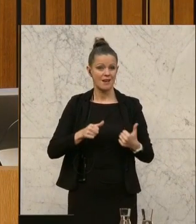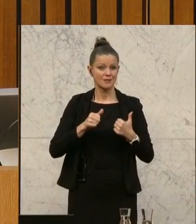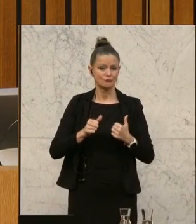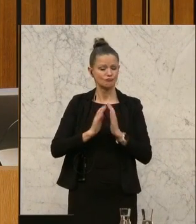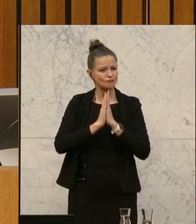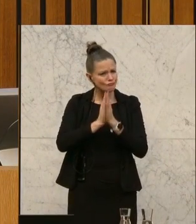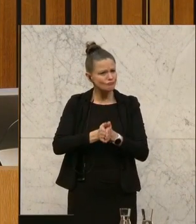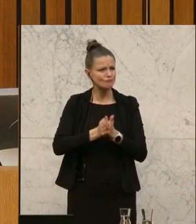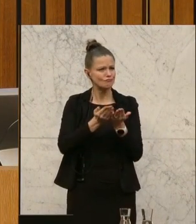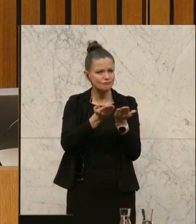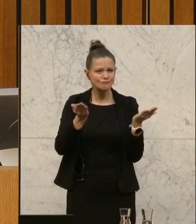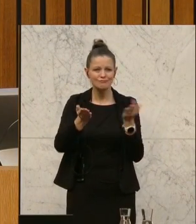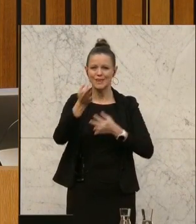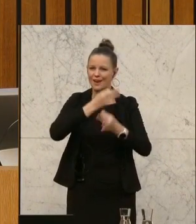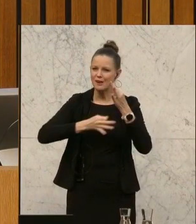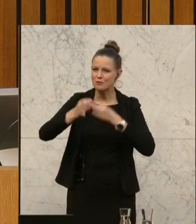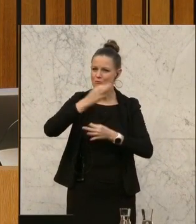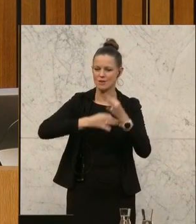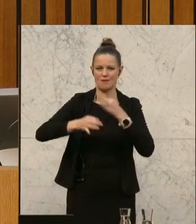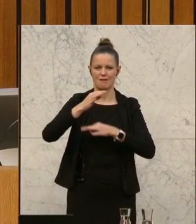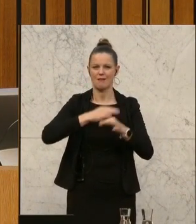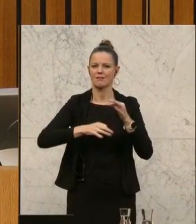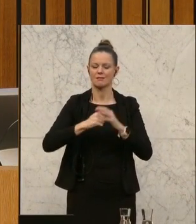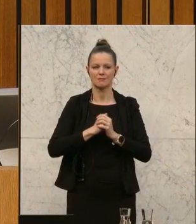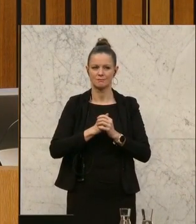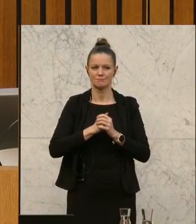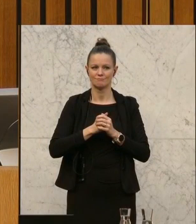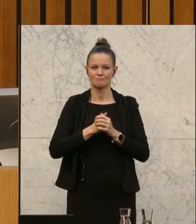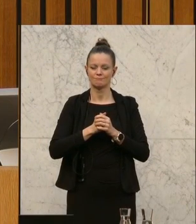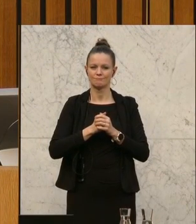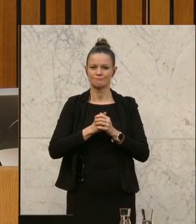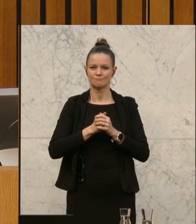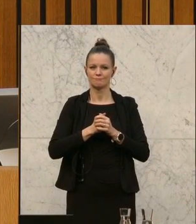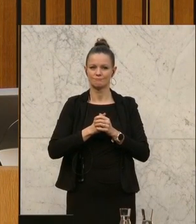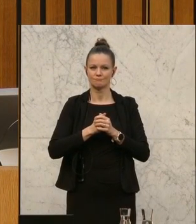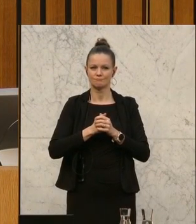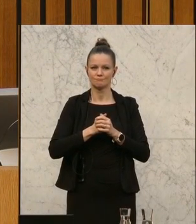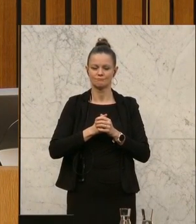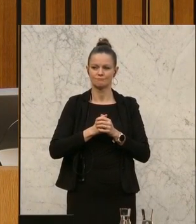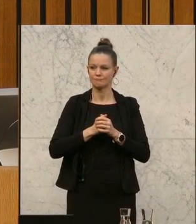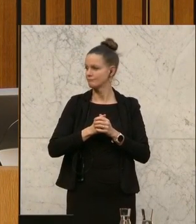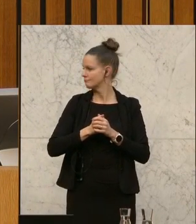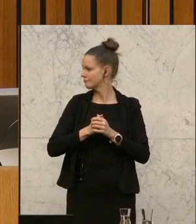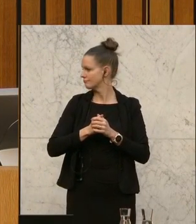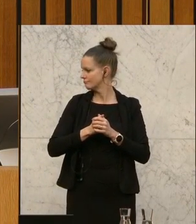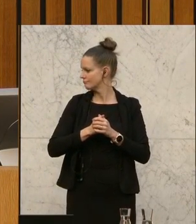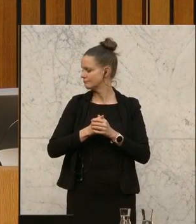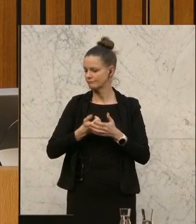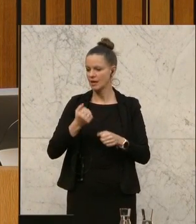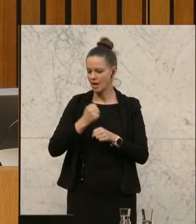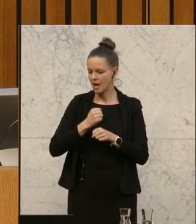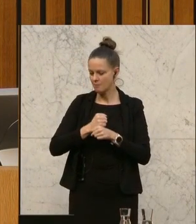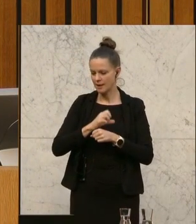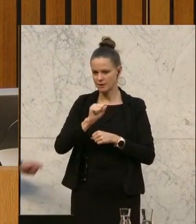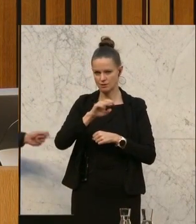sich zu informieren, davon Gebrauch zu machen. Sie ist unter der Arbeit vom Abgeordneten Smolle mit